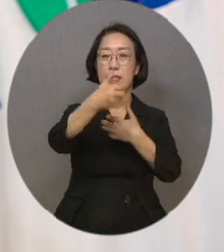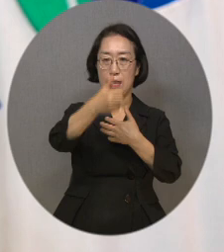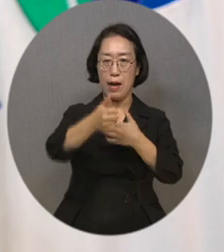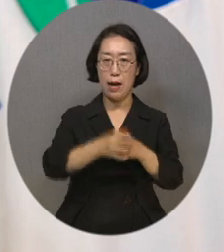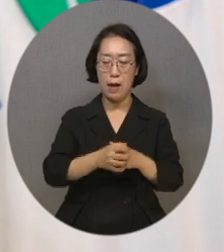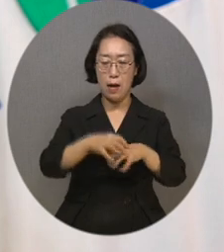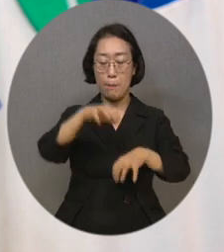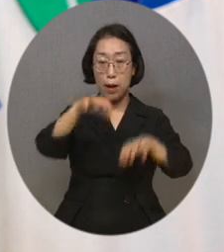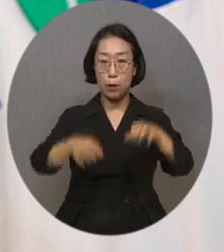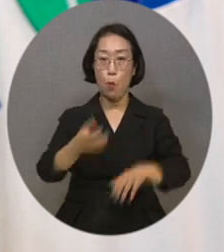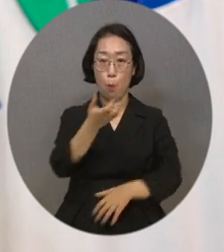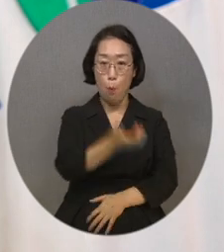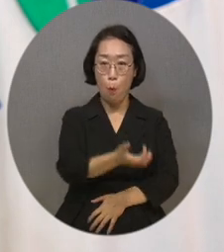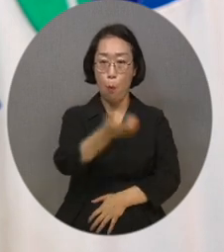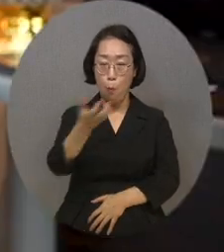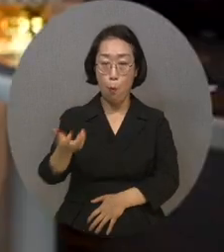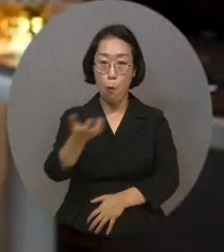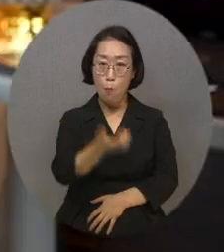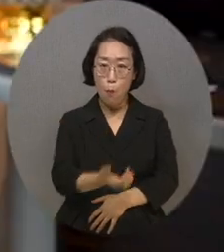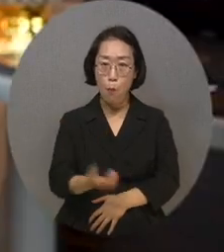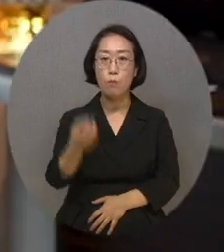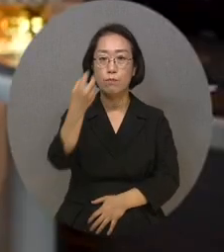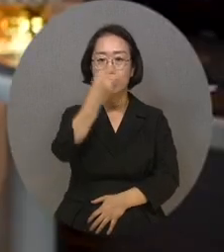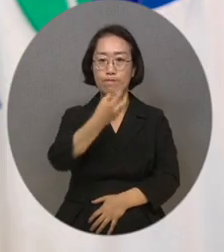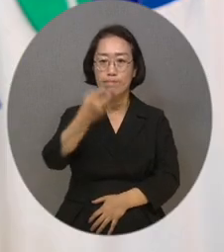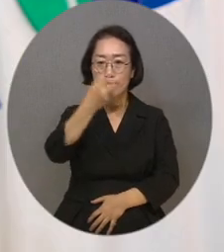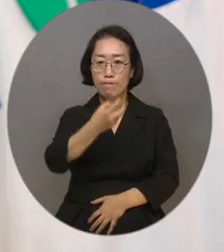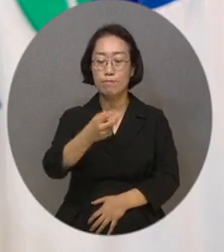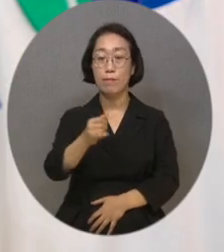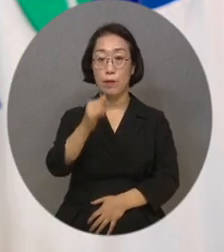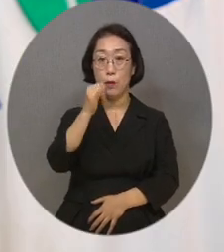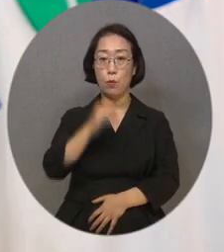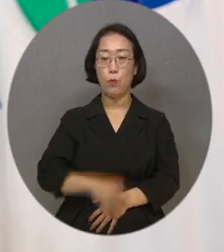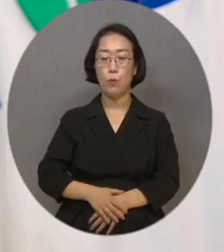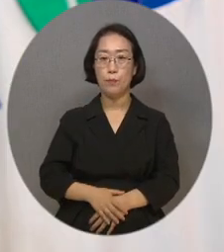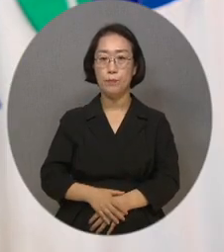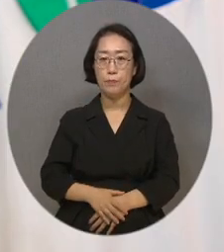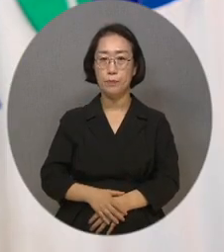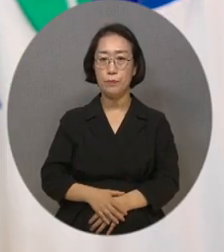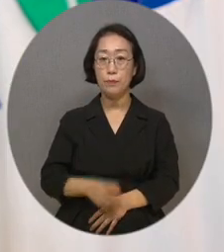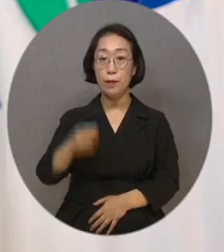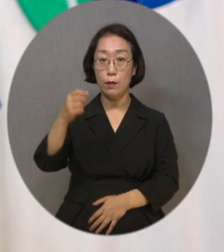좀 찾아갈 수 있도록 이렇게 하고 있습니다. 그리고 또 저희가 그